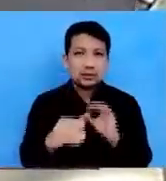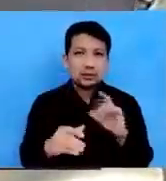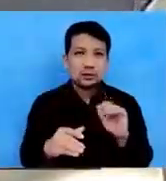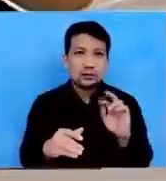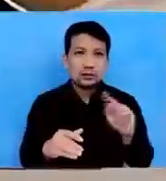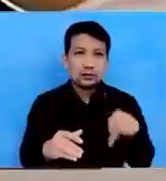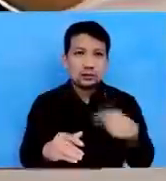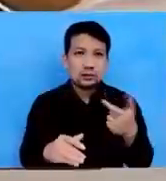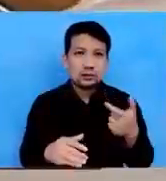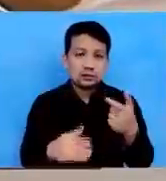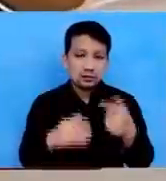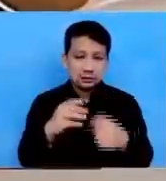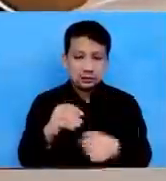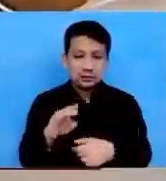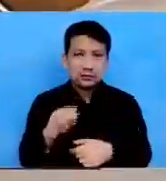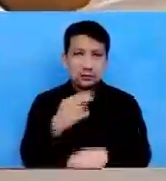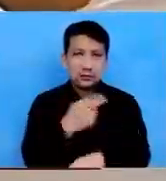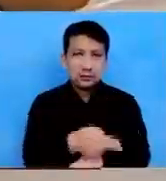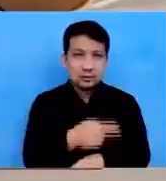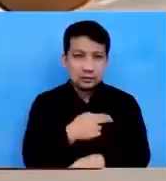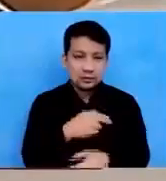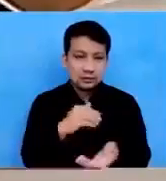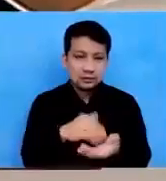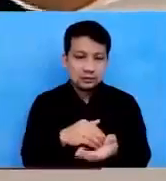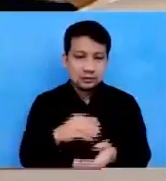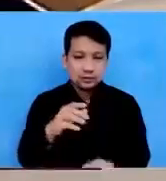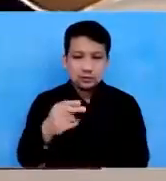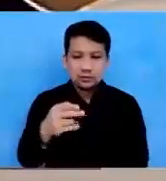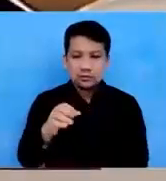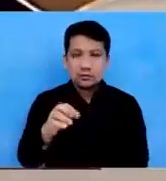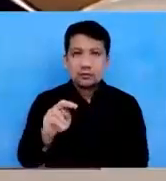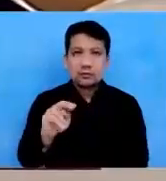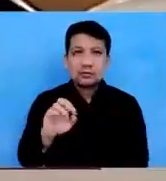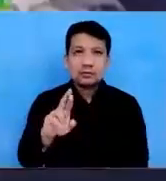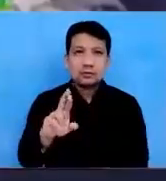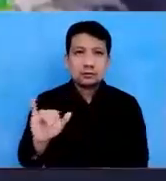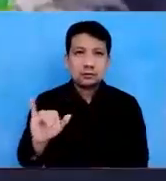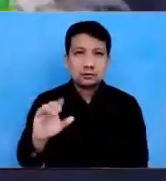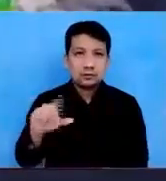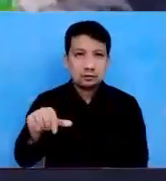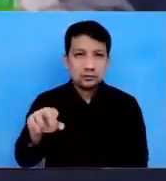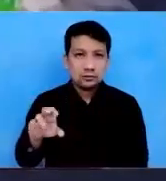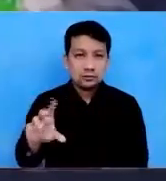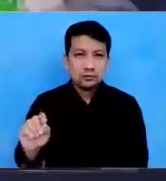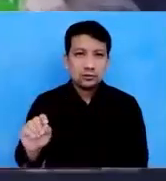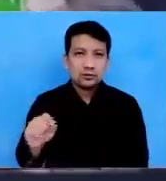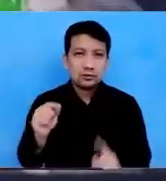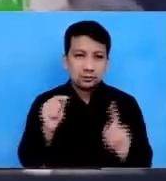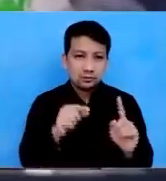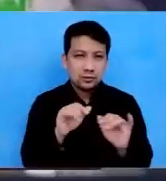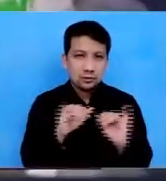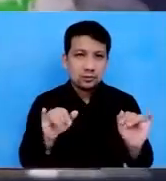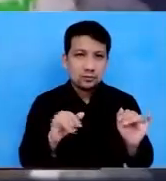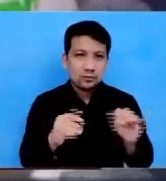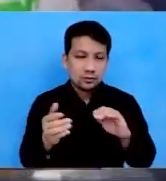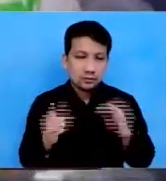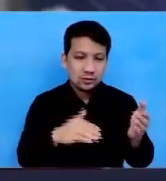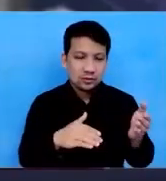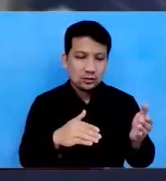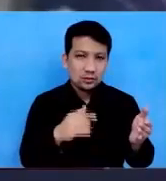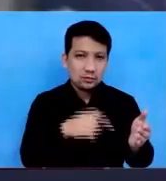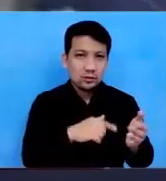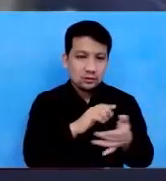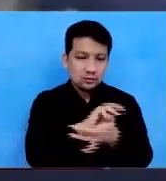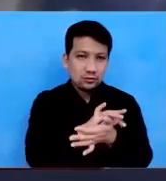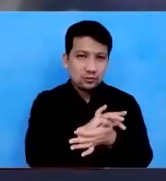NBP Hospital na si Dr. Henry Fabro na sumuri sa mga namatay na inmates. Si Fabro rin kasi ang doktor na nagsabing namatay sa